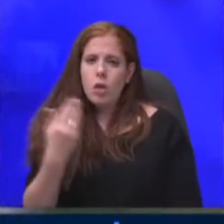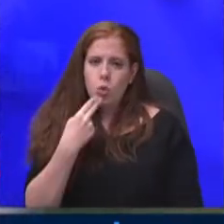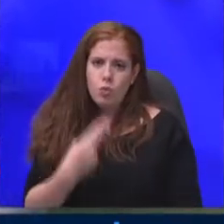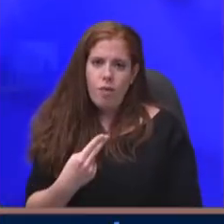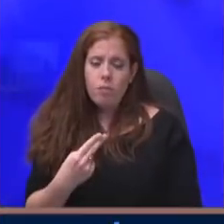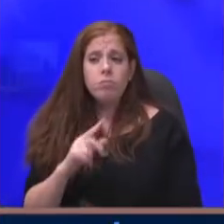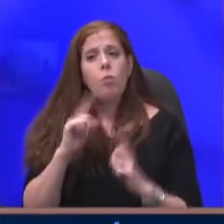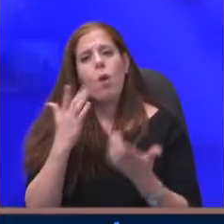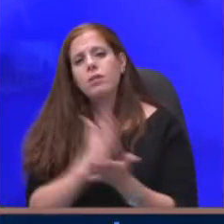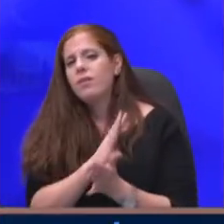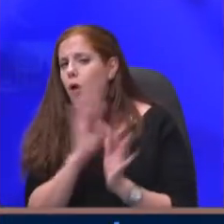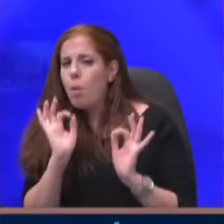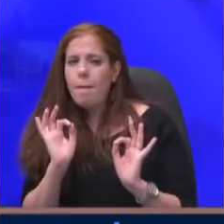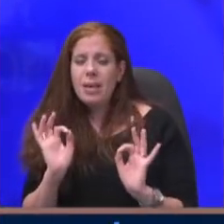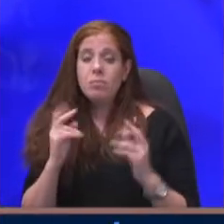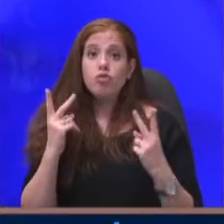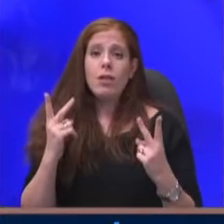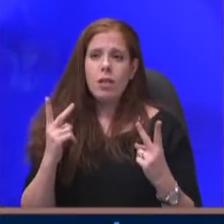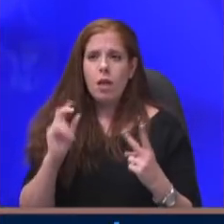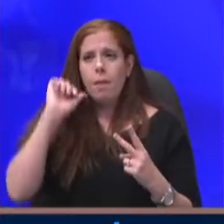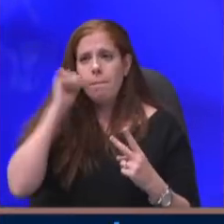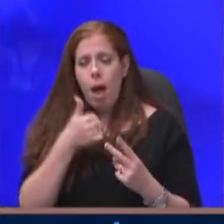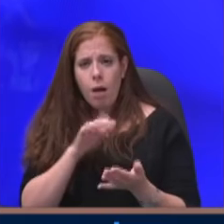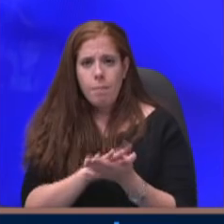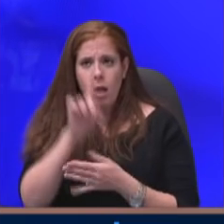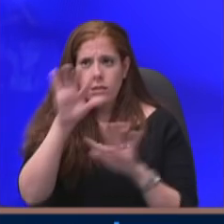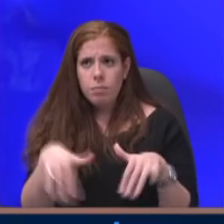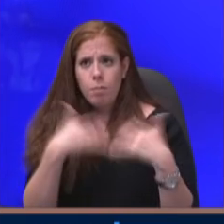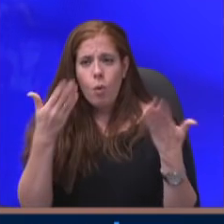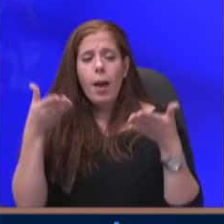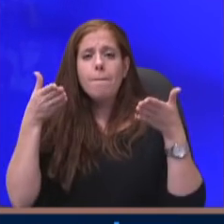משנה. מחר ב-11 בבוקר, בבית העלמין החדש בלוד,